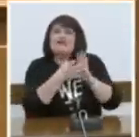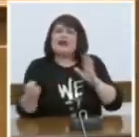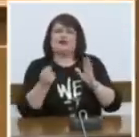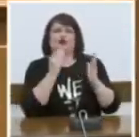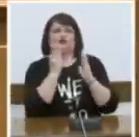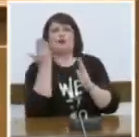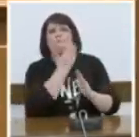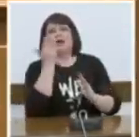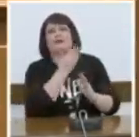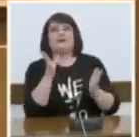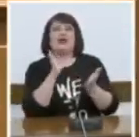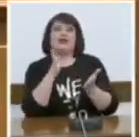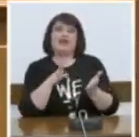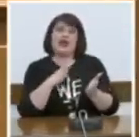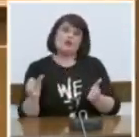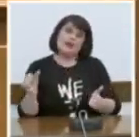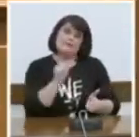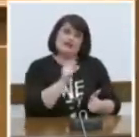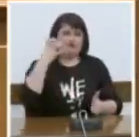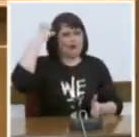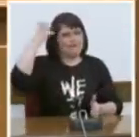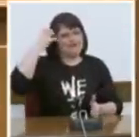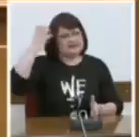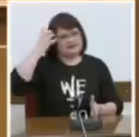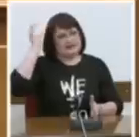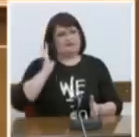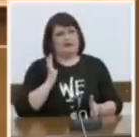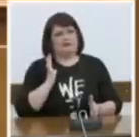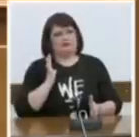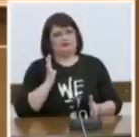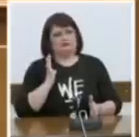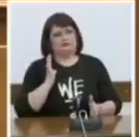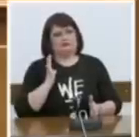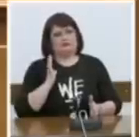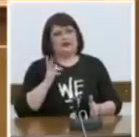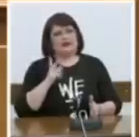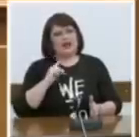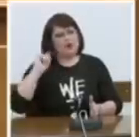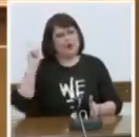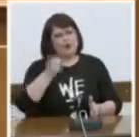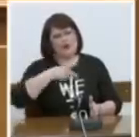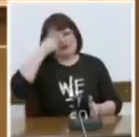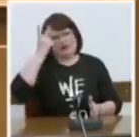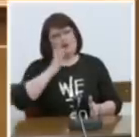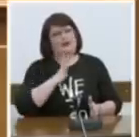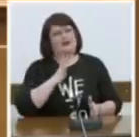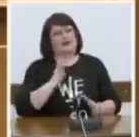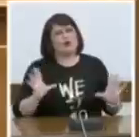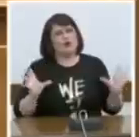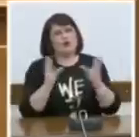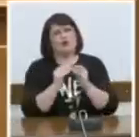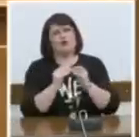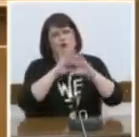να επιστρέψουμε στον δρόμο της επιστήμης, του ευρωπαϊκού εκτιμένου και των ατομικών δικαιωμάτων. Και όλα αυτά μαζί, όλα σας